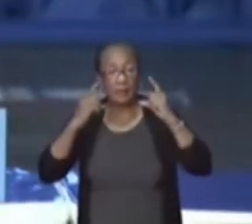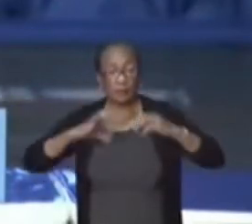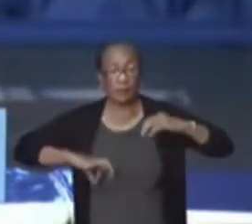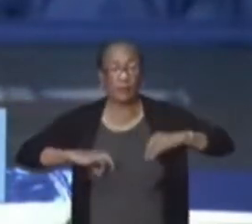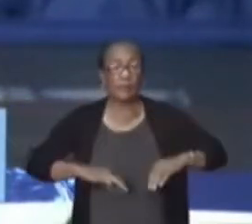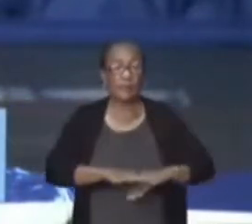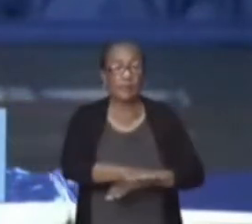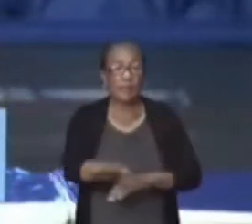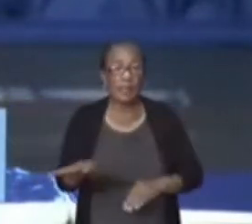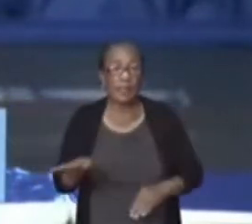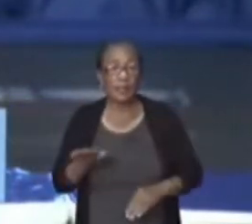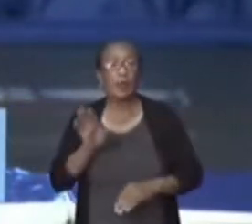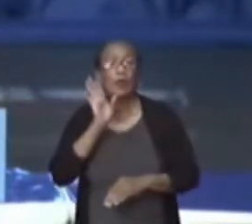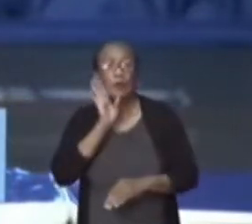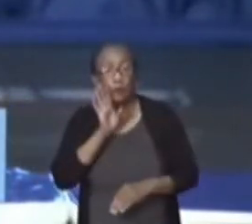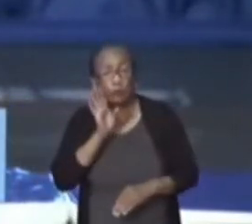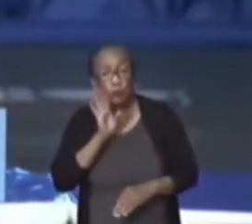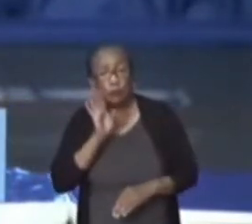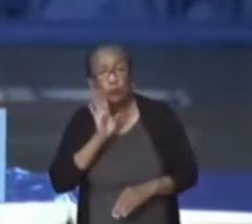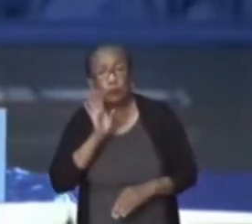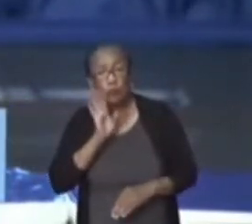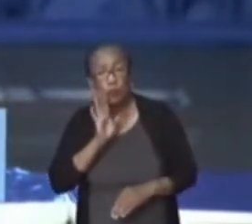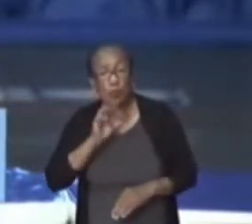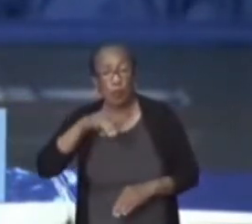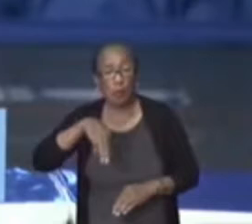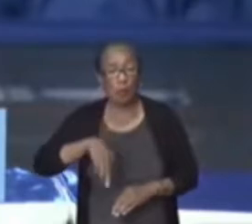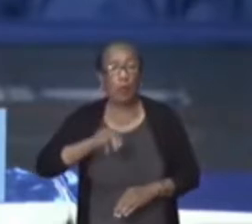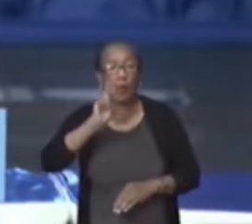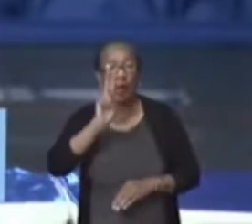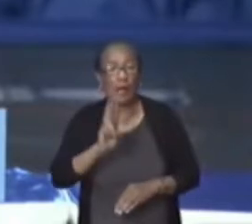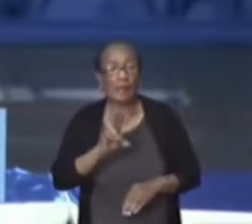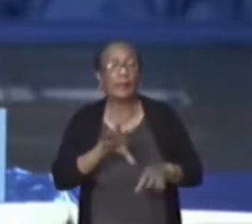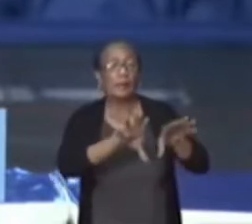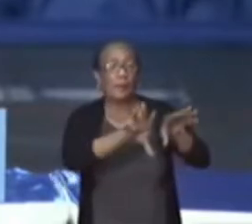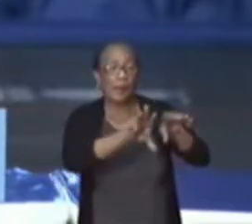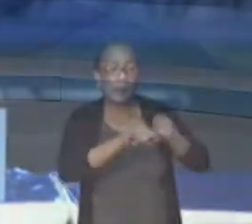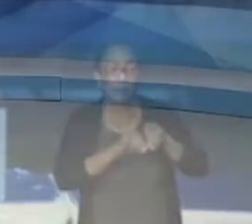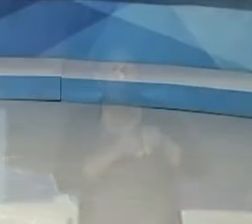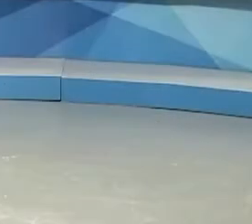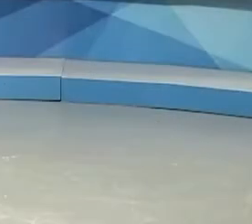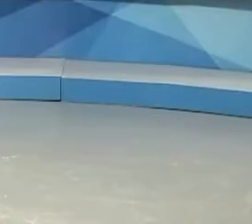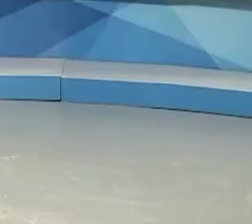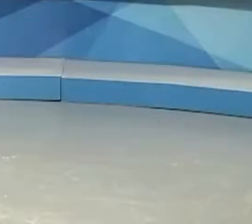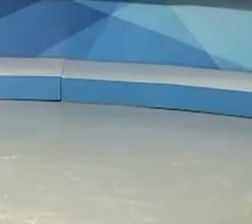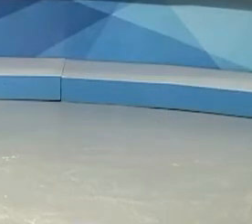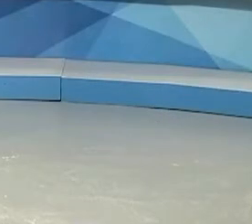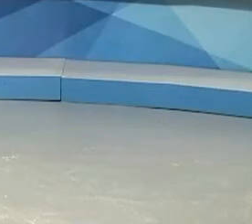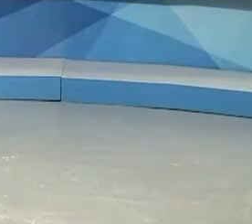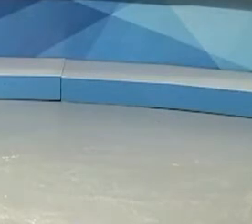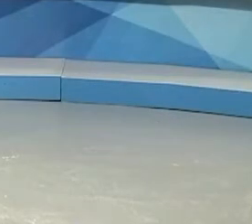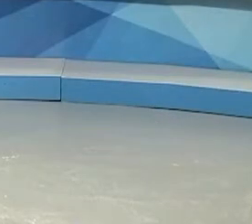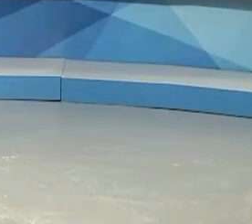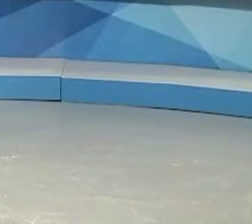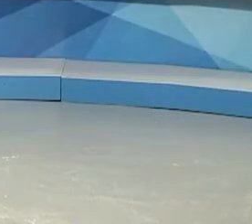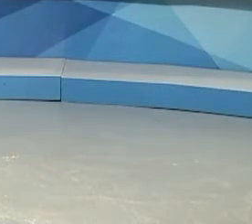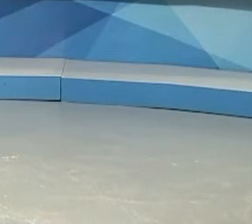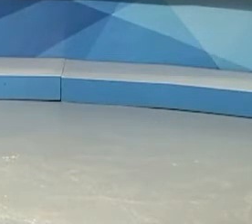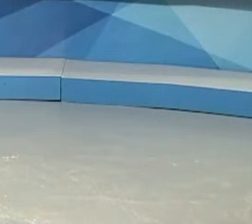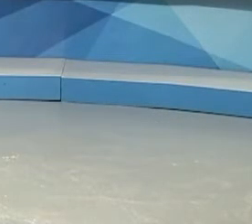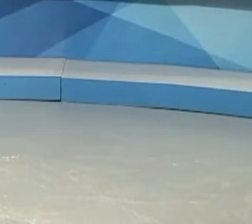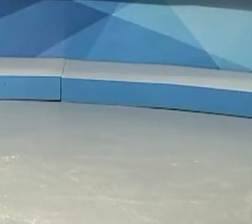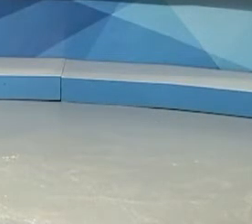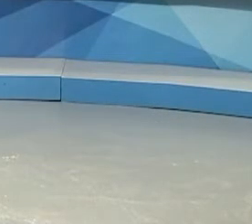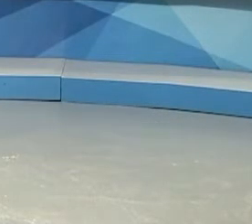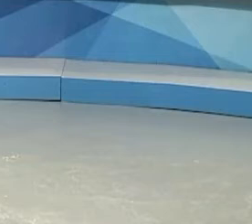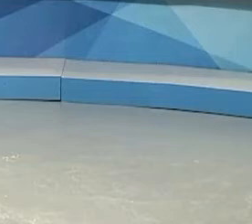de persconferentie vanmiddag aan dat er geen link is met het eerste geval van het 7-jarig kindje. De bewindsman zegt dat er